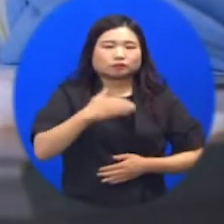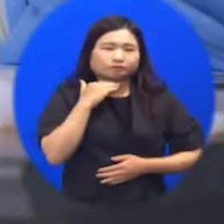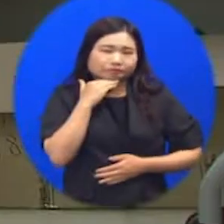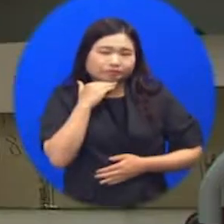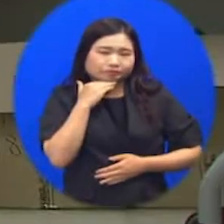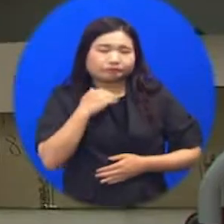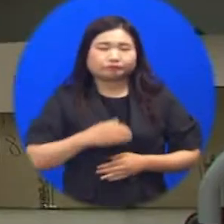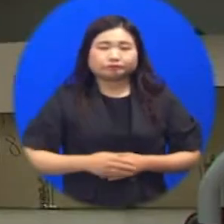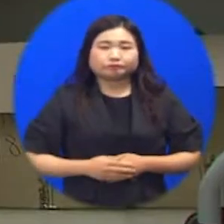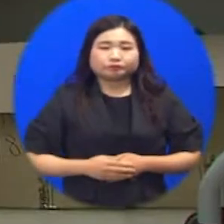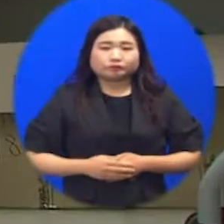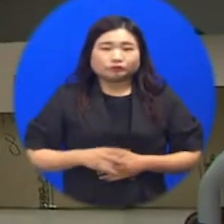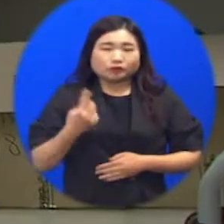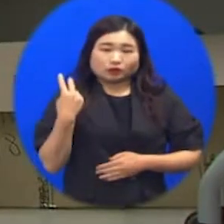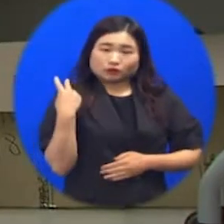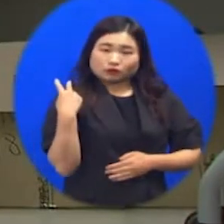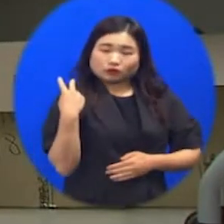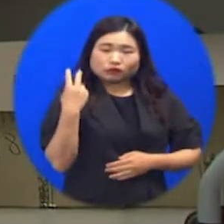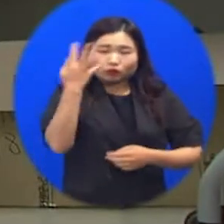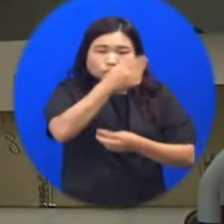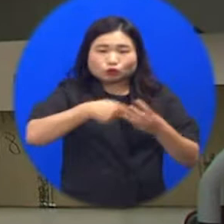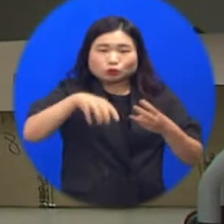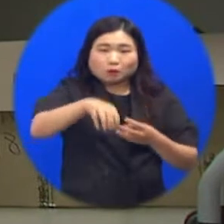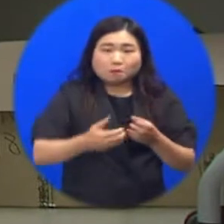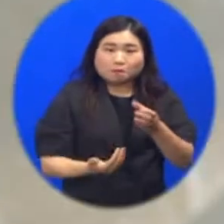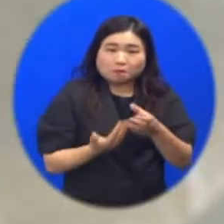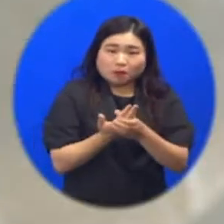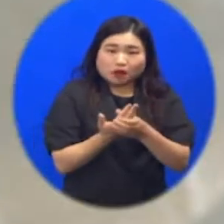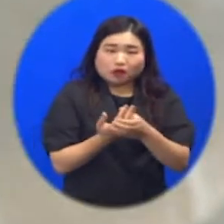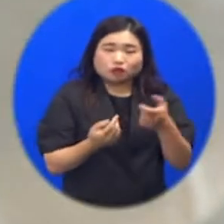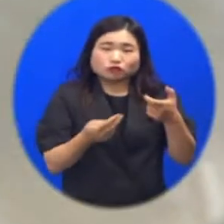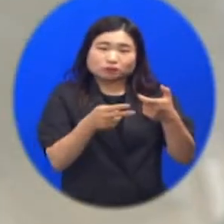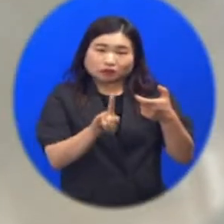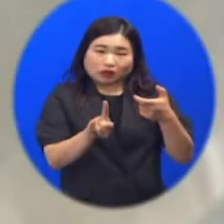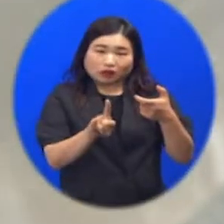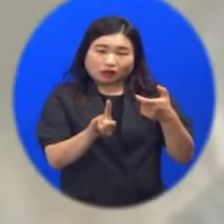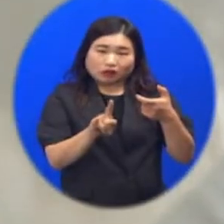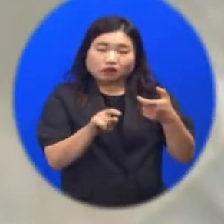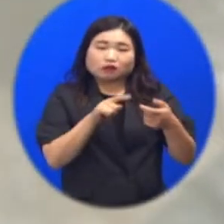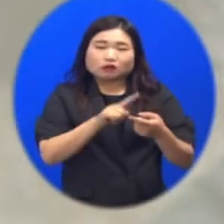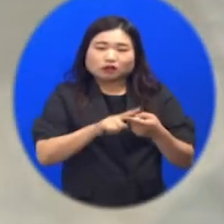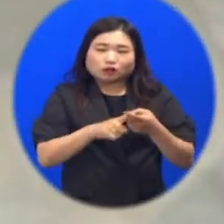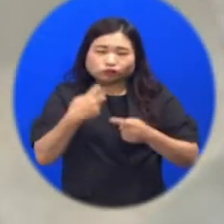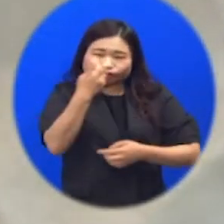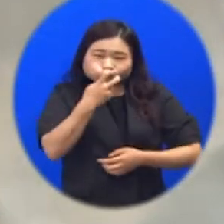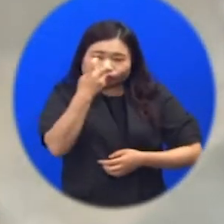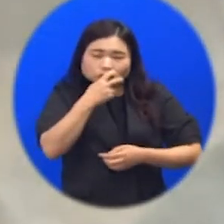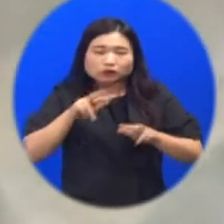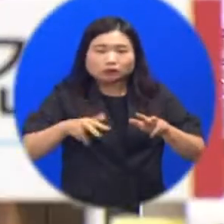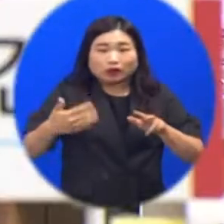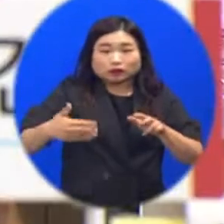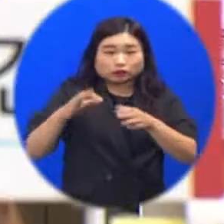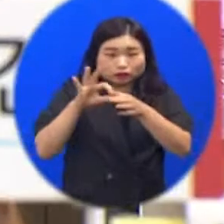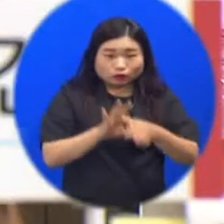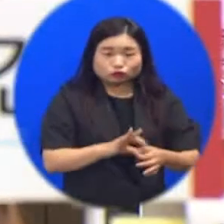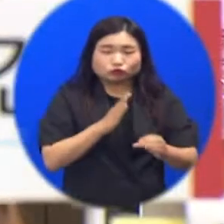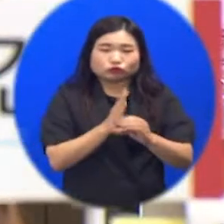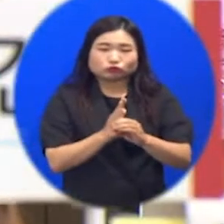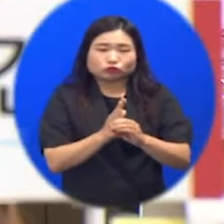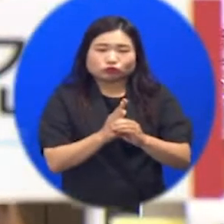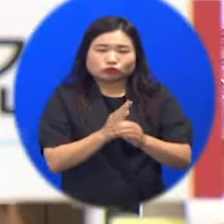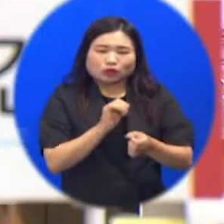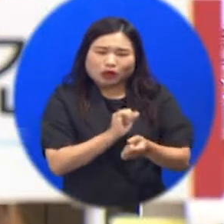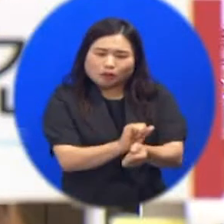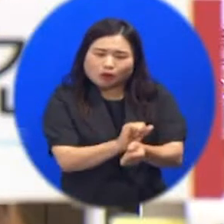있습니다. 이틀 전 청주에서 확진 판정을 받은 60대 C씨에 대한 역학 조사도 한창입니다. 감염